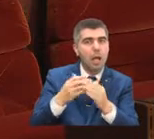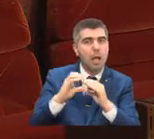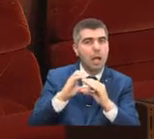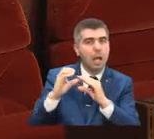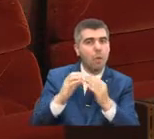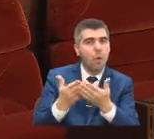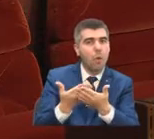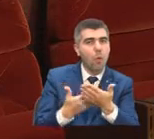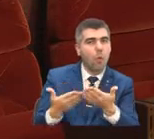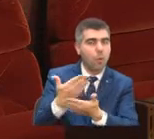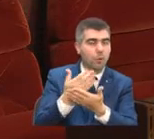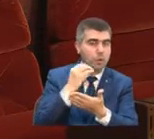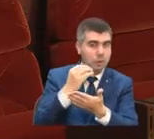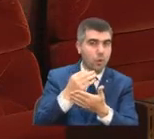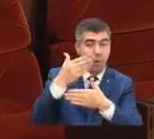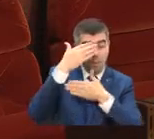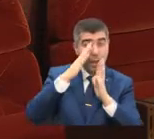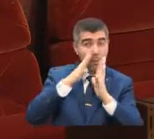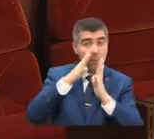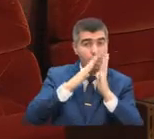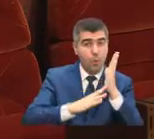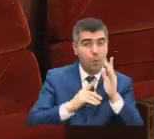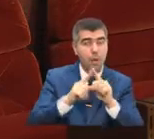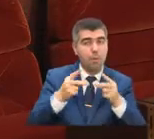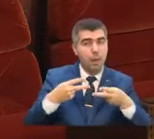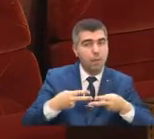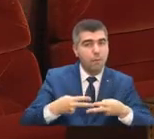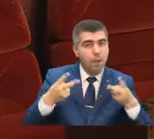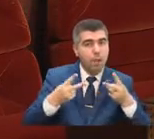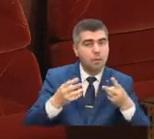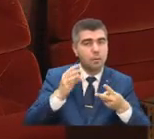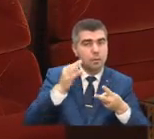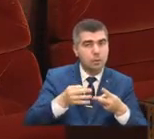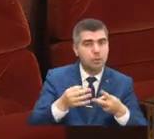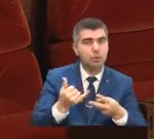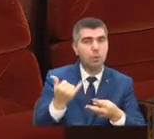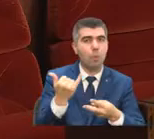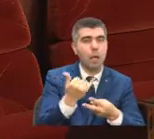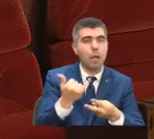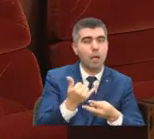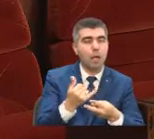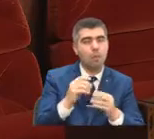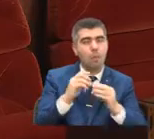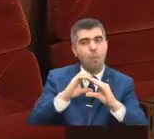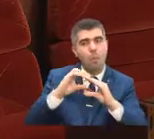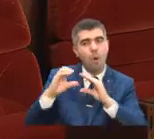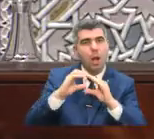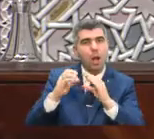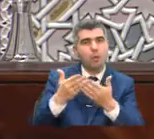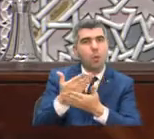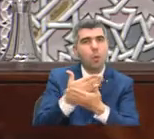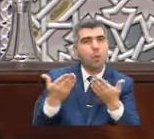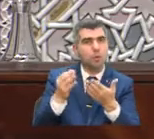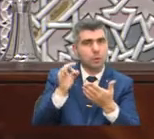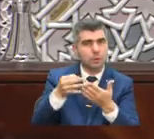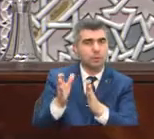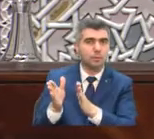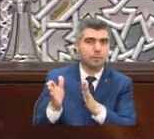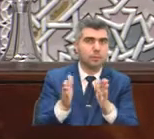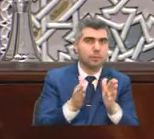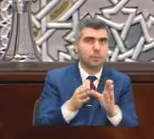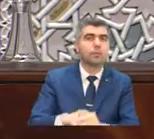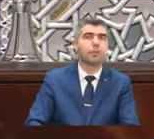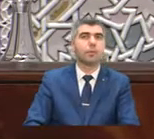للقطاعي والوطني يكون هو المجال الفسيح والمجال الجيد لمناقشة مثل هذه القضايا. وشكرا. شكرا